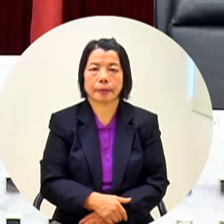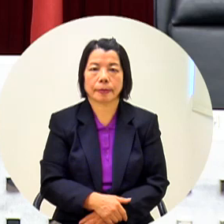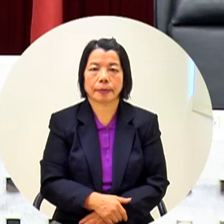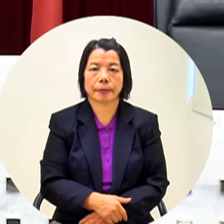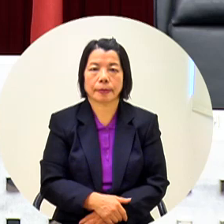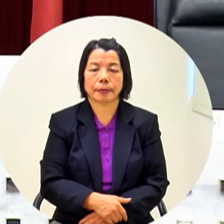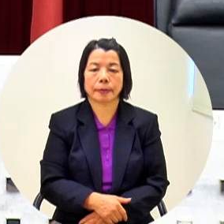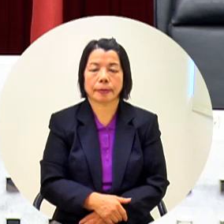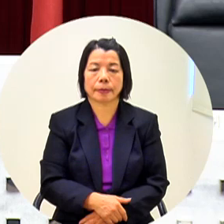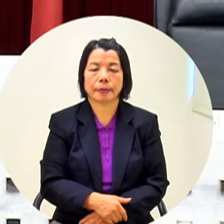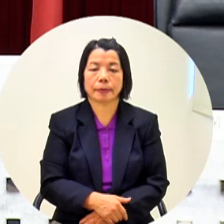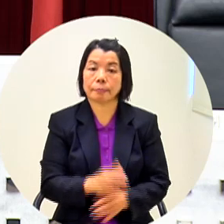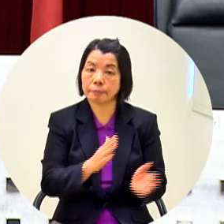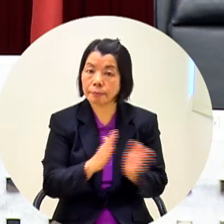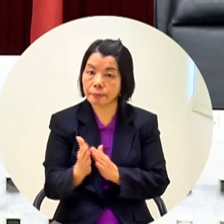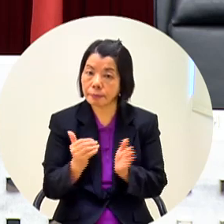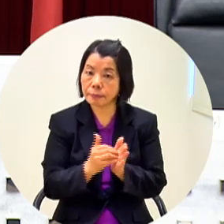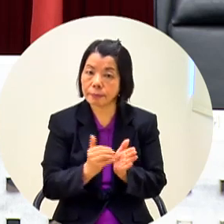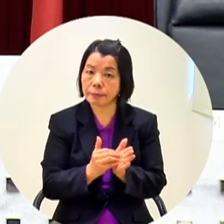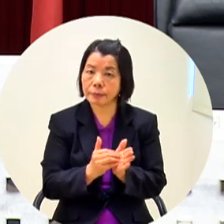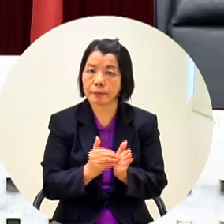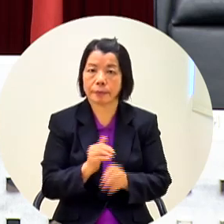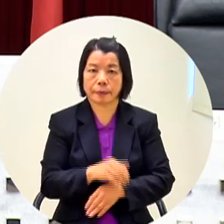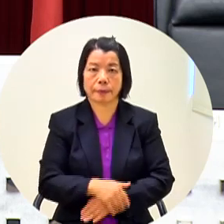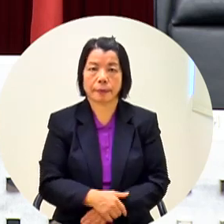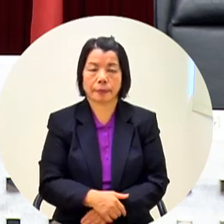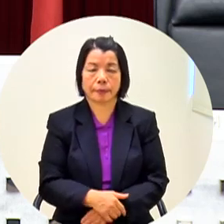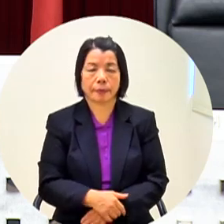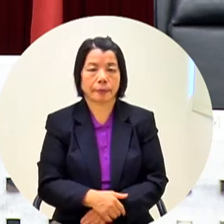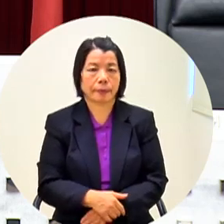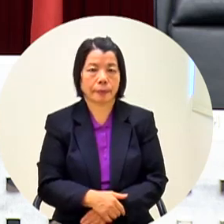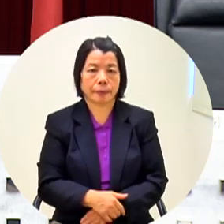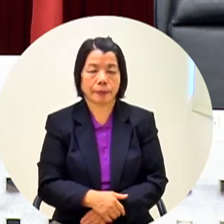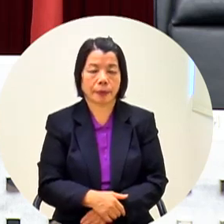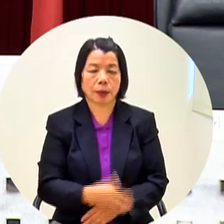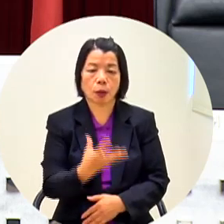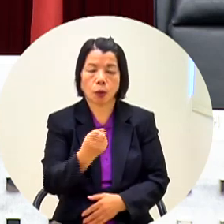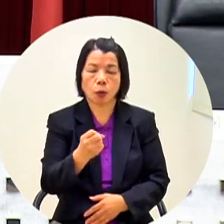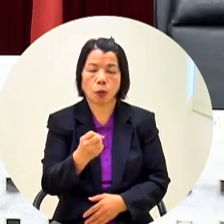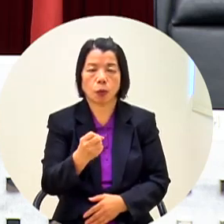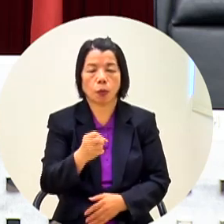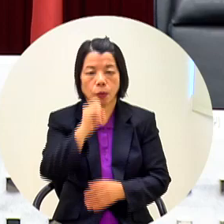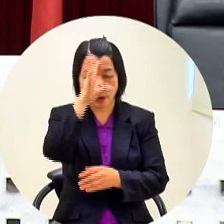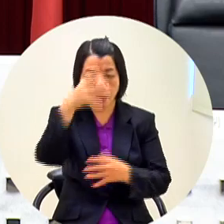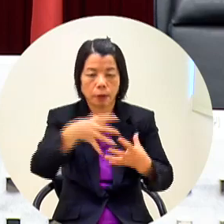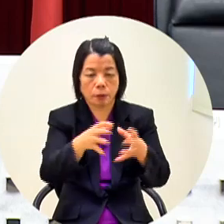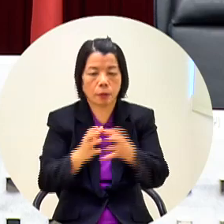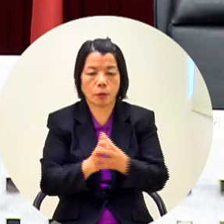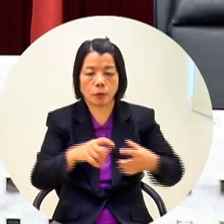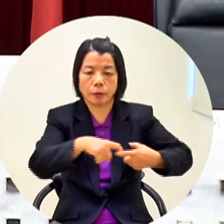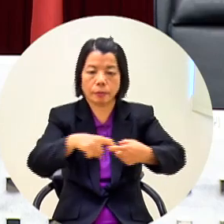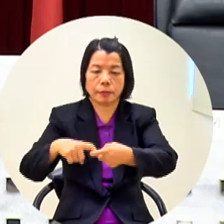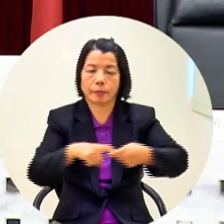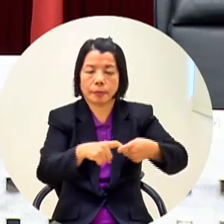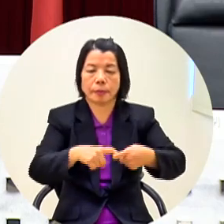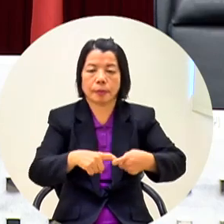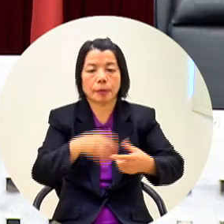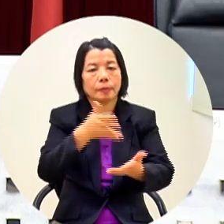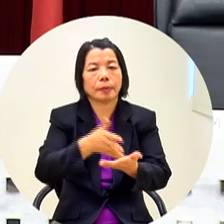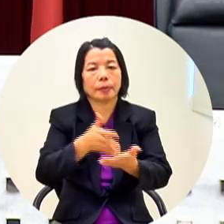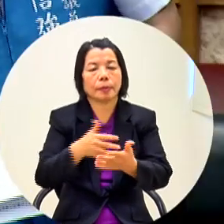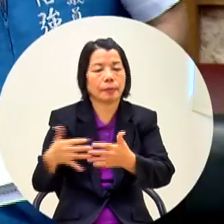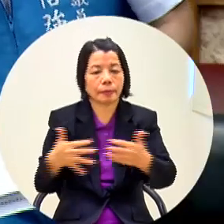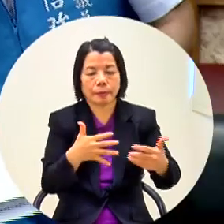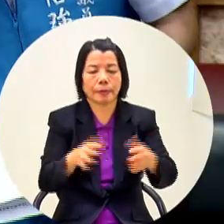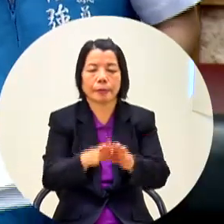好，请问准备好了吗？好，请无党团结联盟发言，请计时开始。